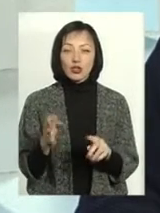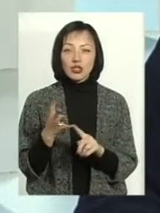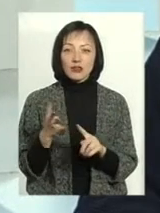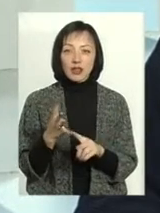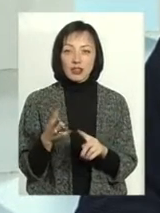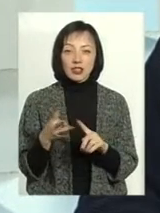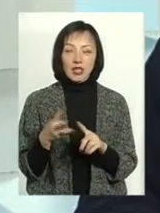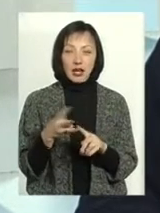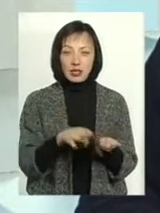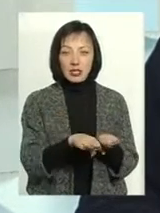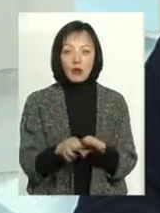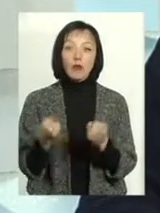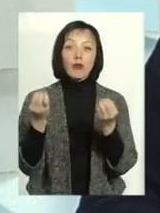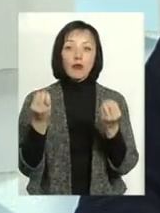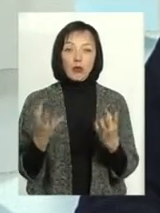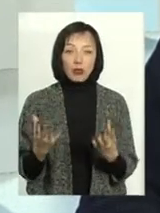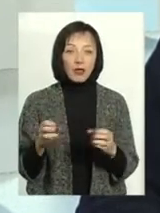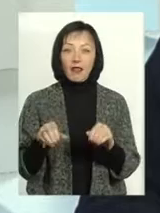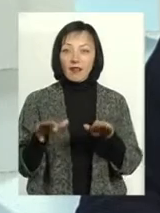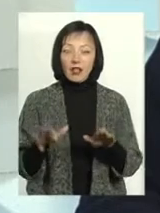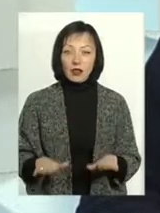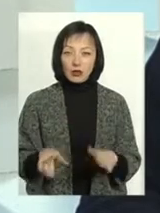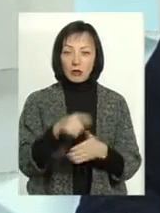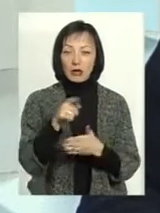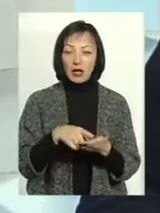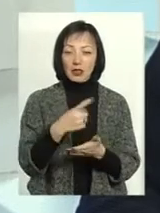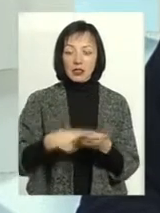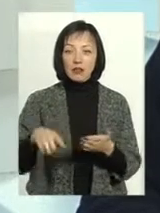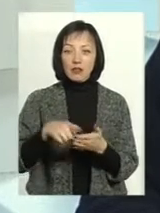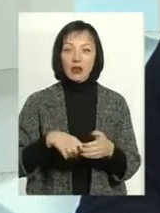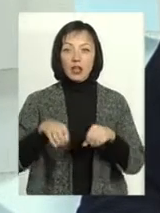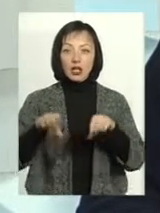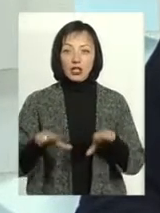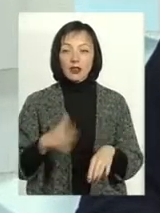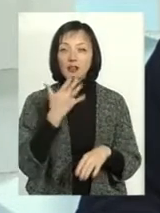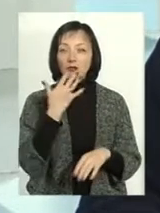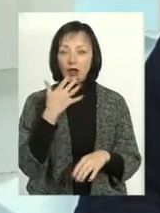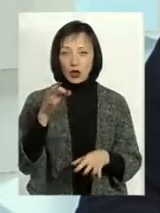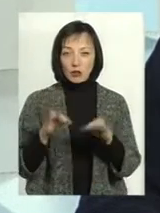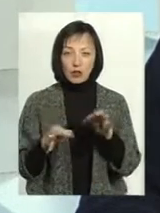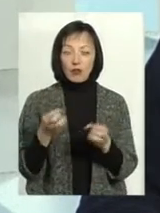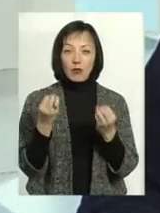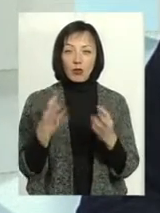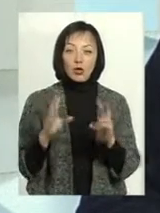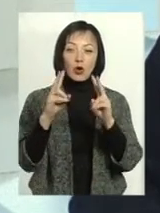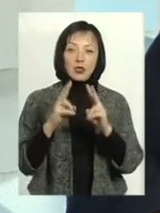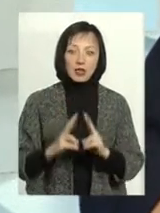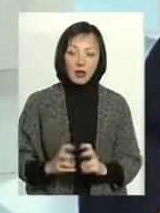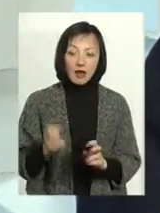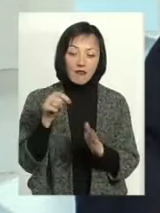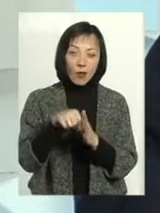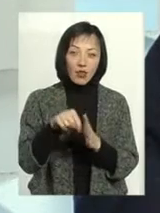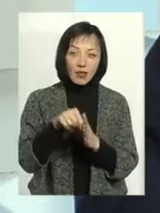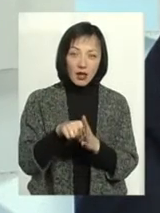чи третьої інстанції. Він просто не вирішує питання про скасування рішень наших національних судів. Він розглядає лише в